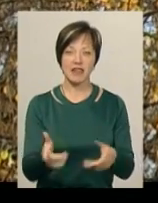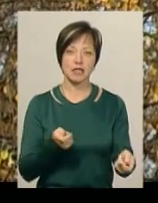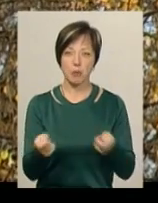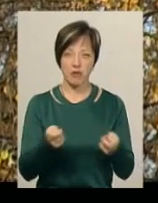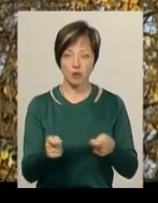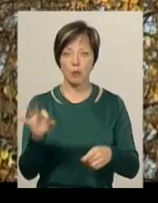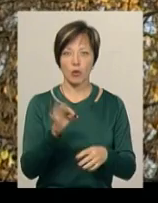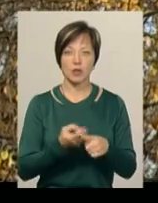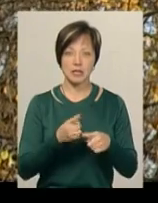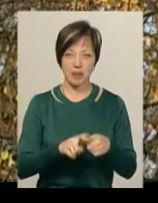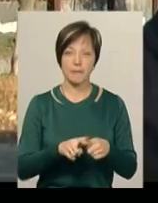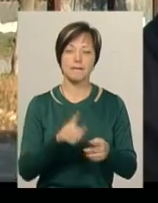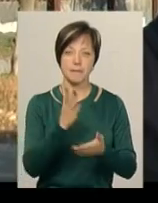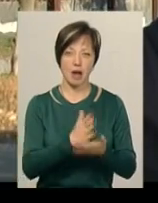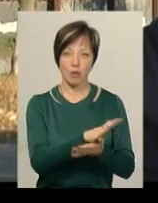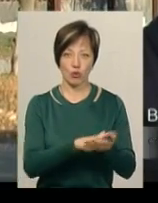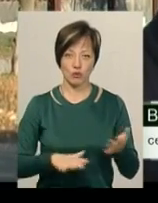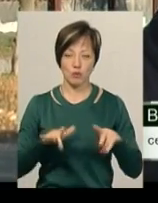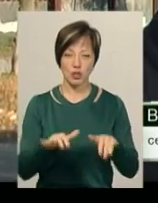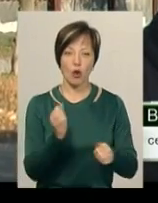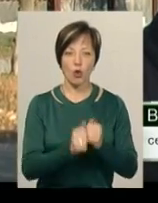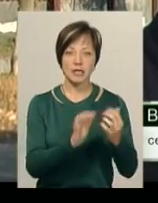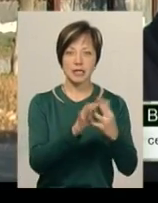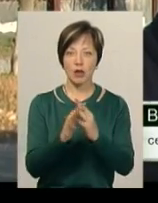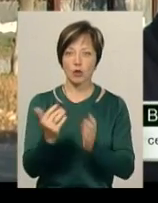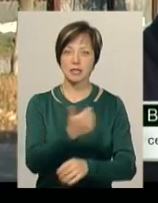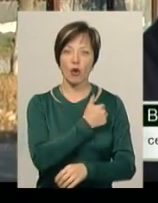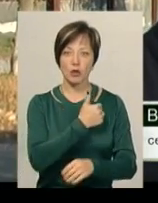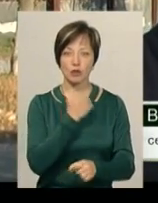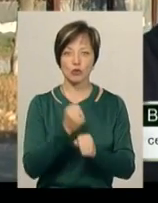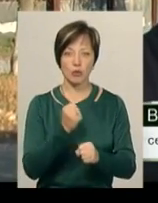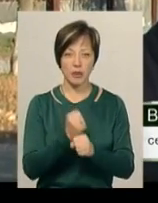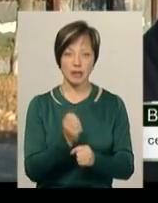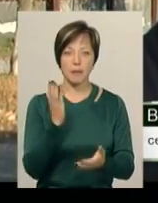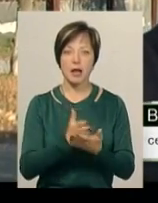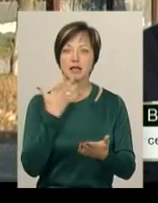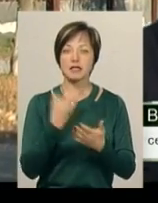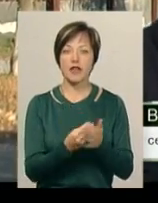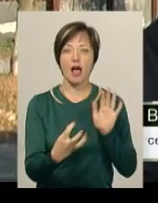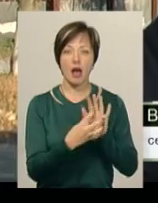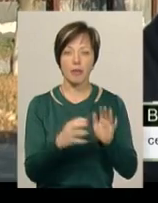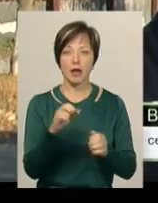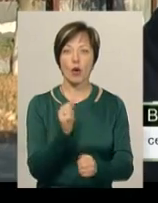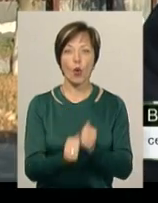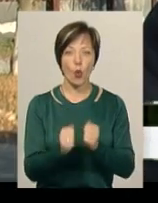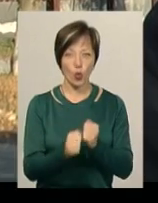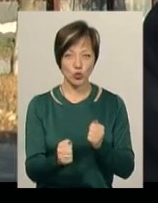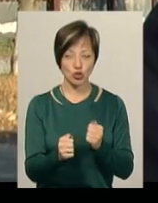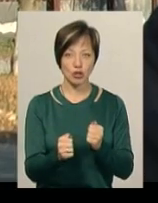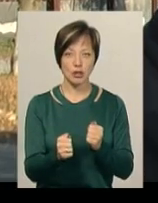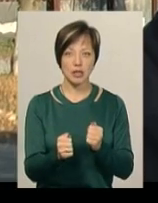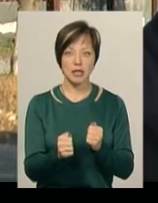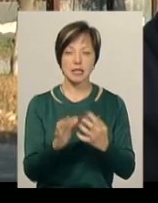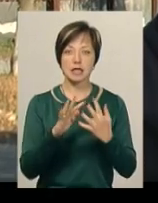самоврядування. І процес має продовження. Також кожне село захотіло зробити, мати свій герб. І